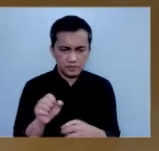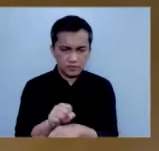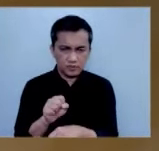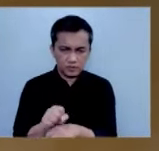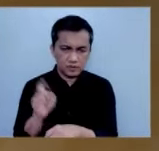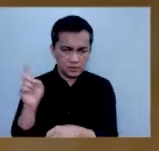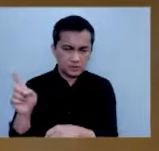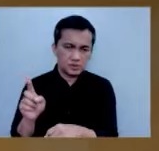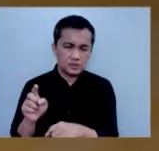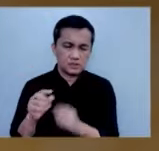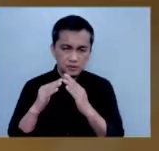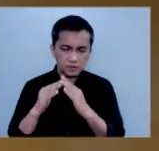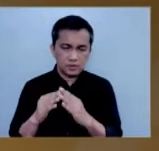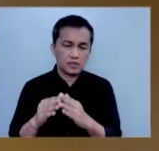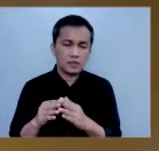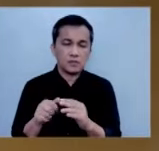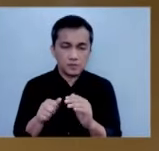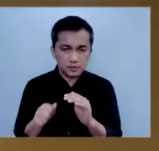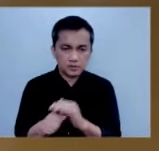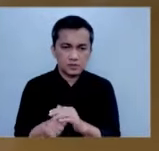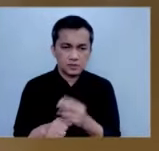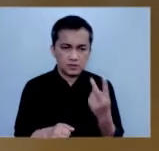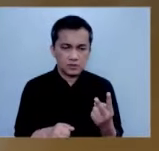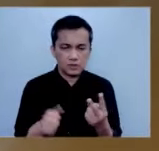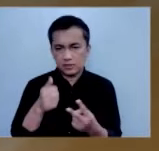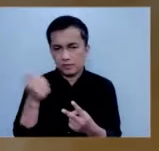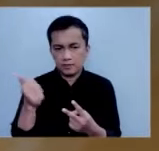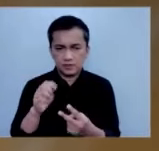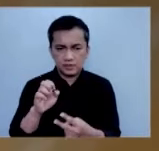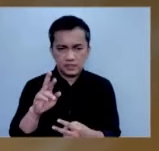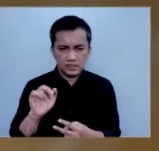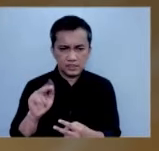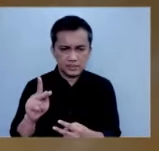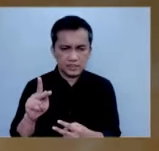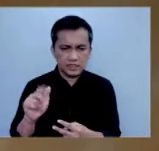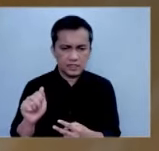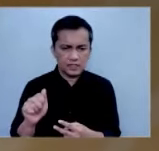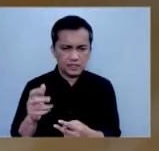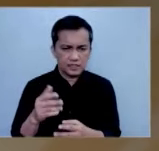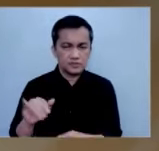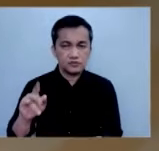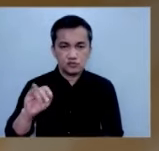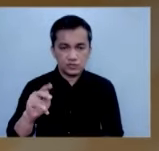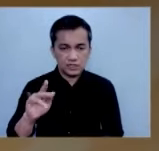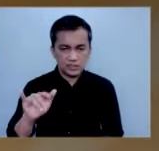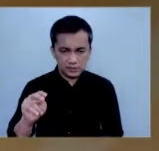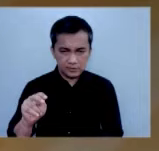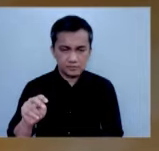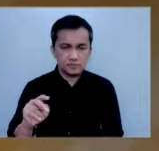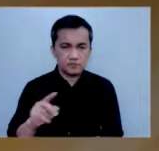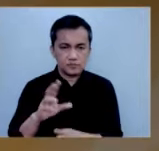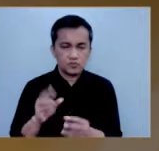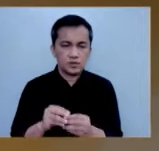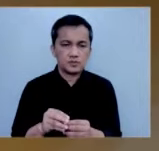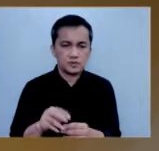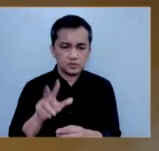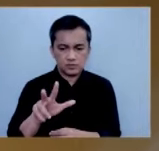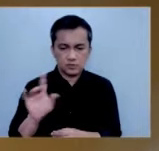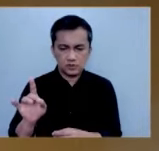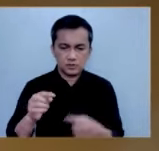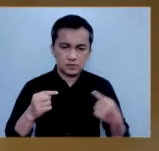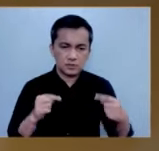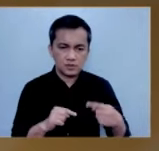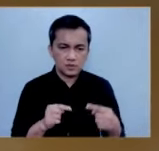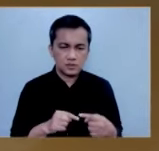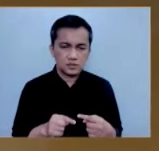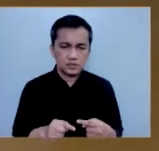naturang bodega. At 2 iba pa na sina Erica Lacaste Santos at Jonalyn Ramos. Umabot naman sa 38 ang sugatan, 8